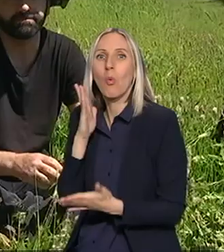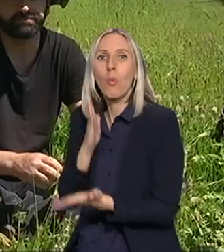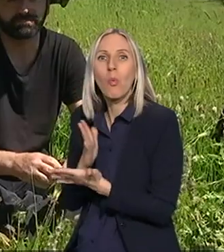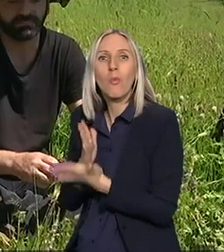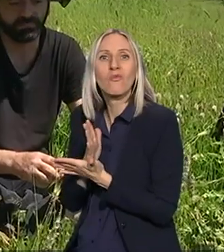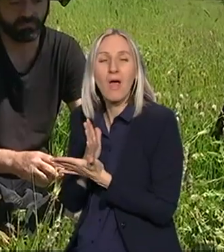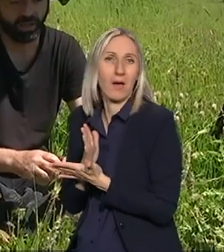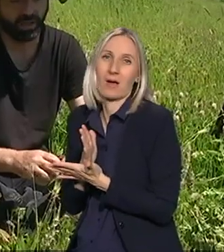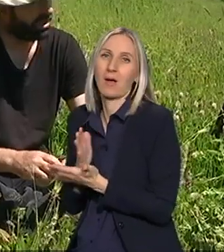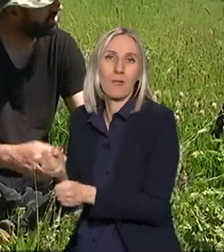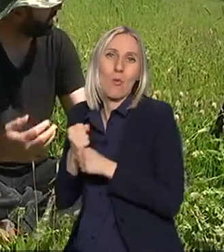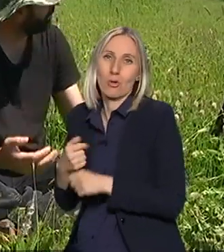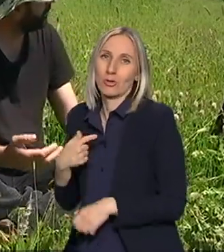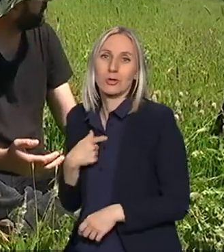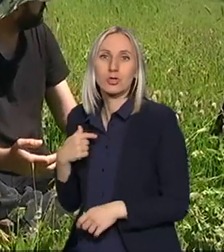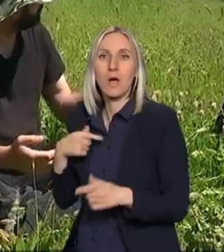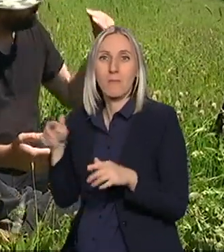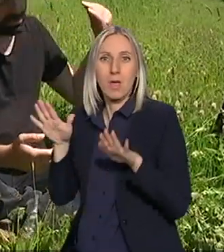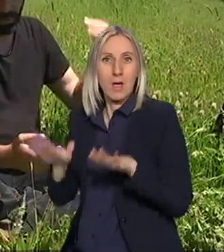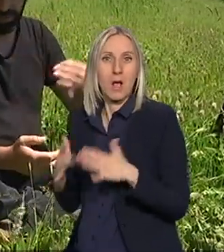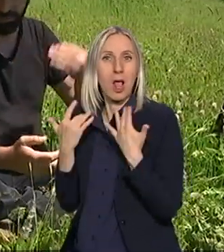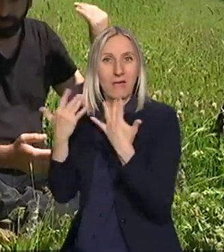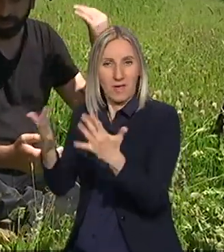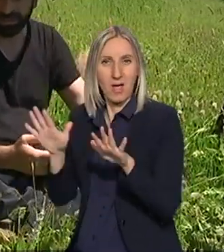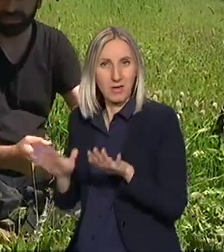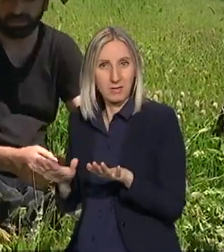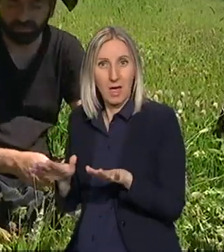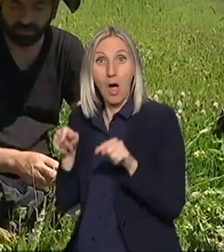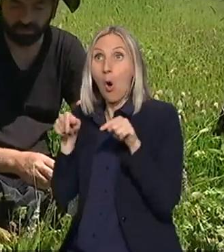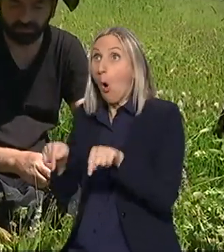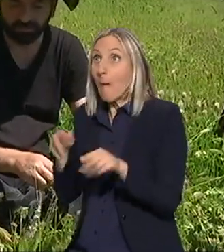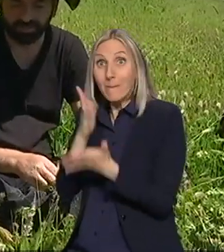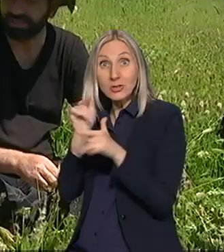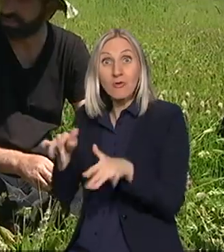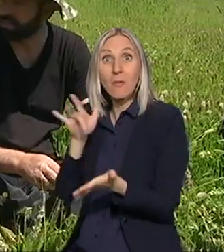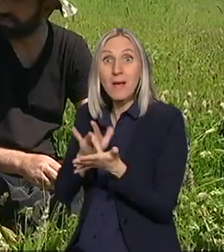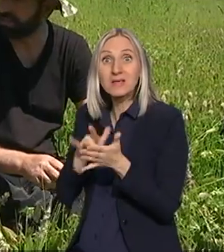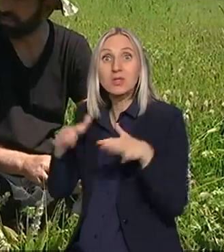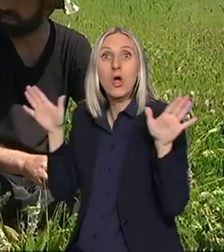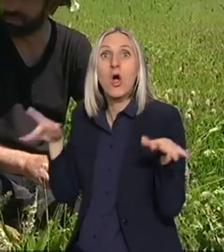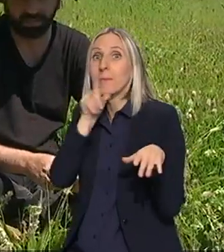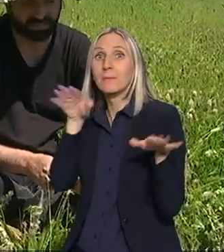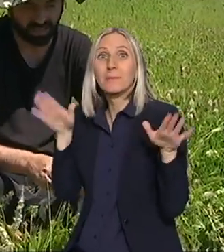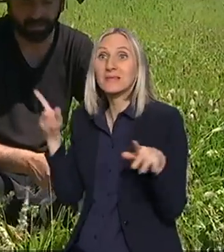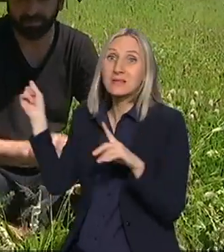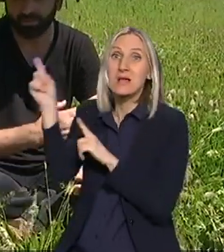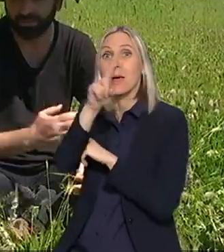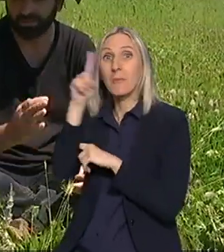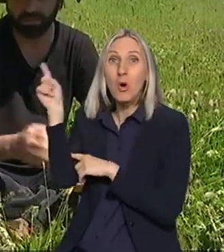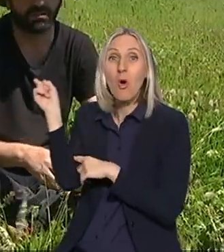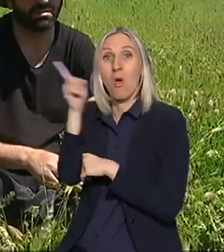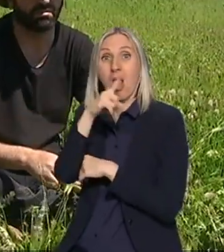mene. I čekam ovde, ovde je prolaz, znači, ptice selice i ja znam kada